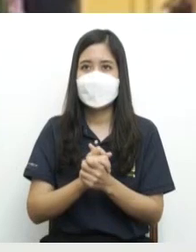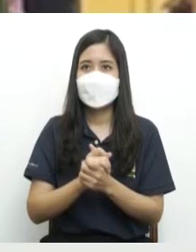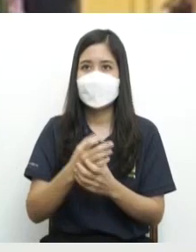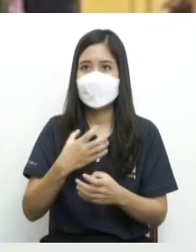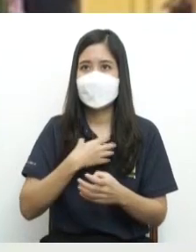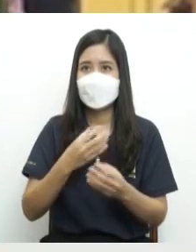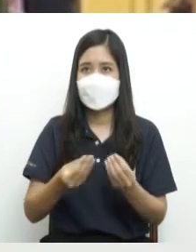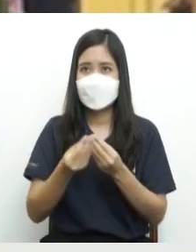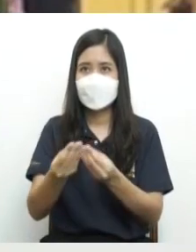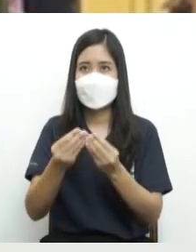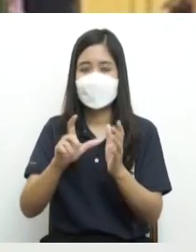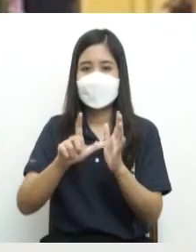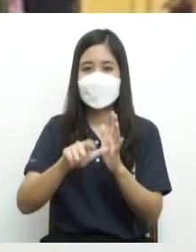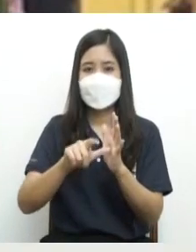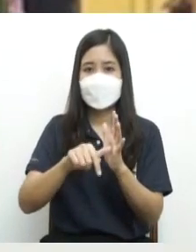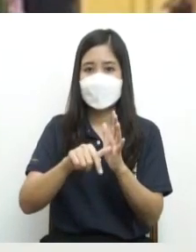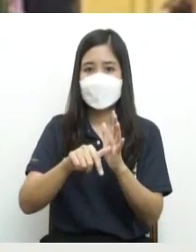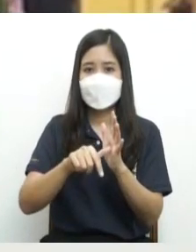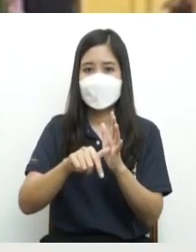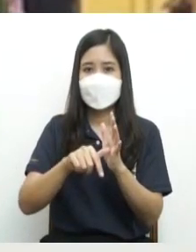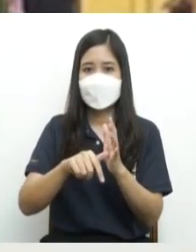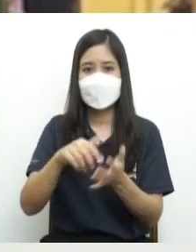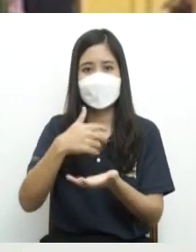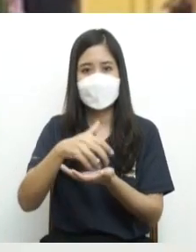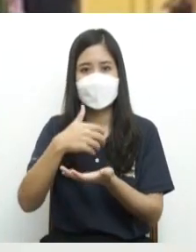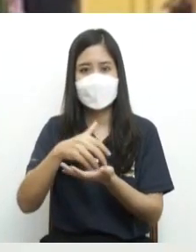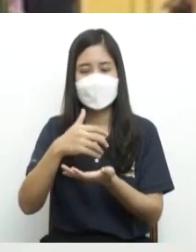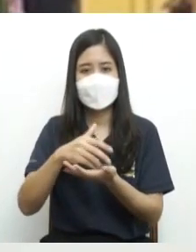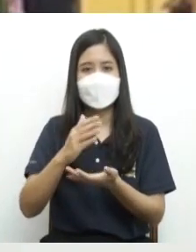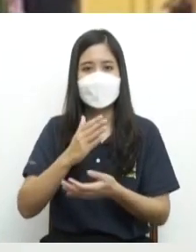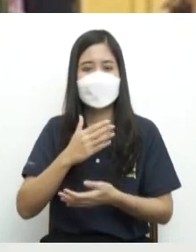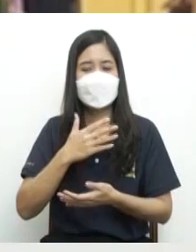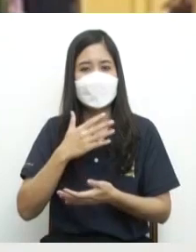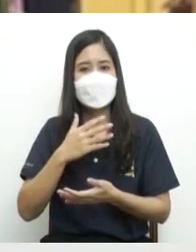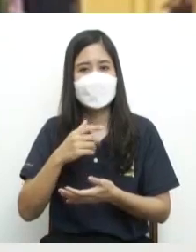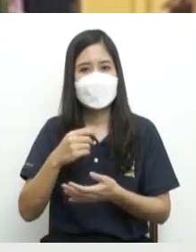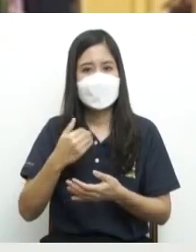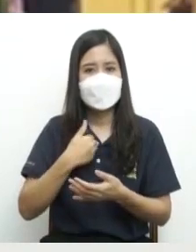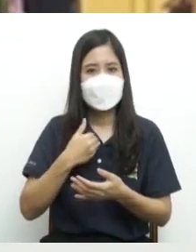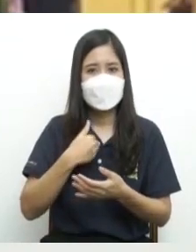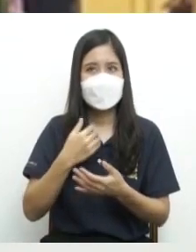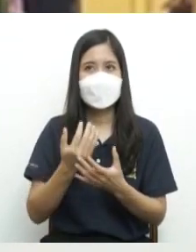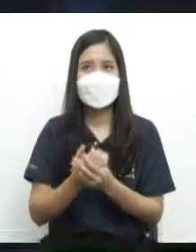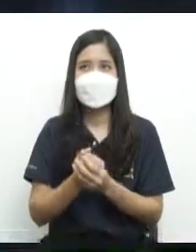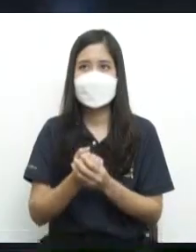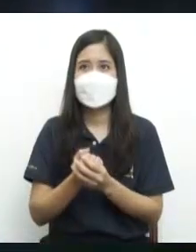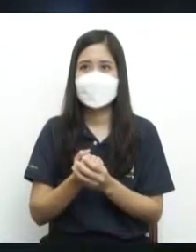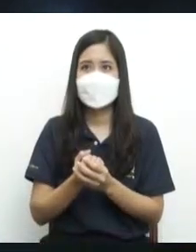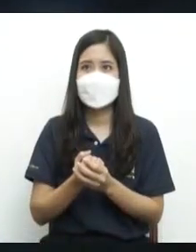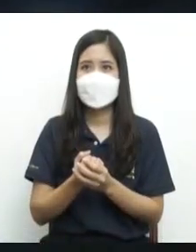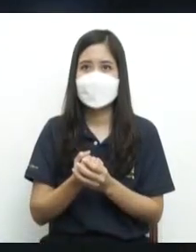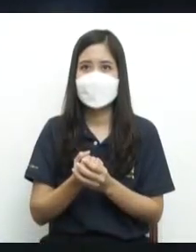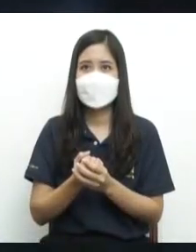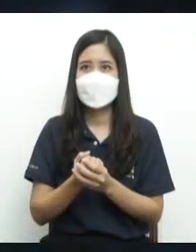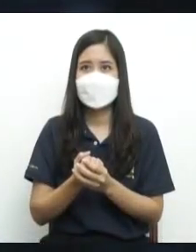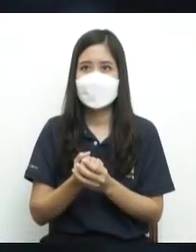การได้ทักทายกันสักนิดหนึ่งค่ะแนะนำตัวกันหน่อยค่ะวันนี้ท่านสดชื่นแล้วก็แจ่มใสมากๆเลยค่ะท่านเลขาคะ ครับส